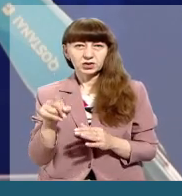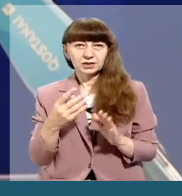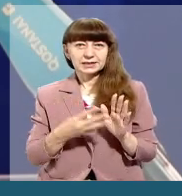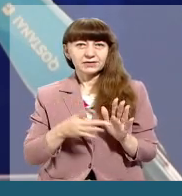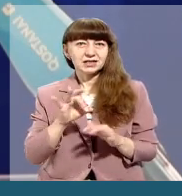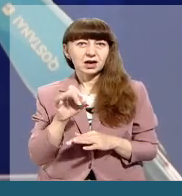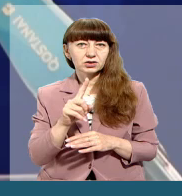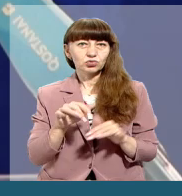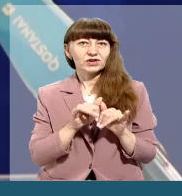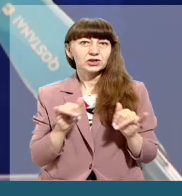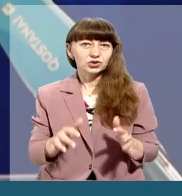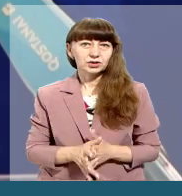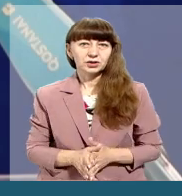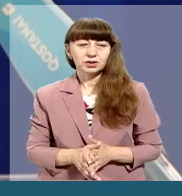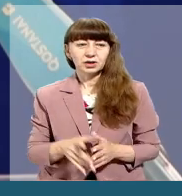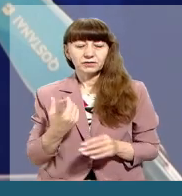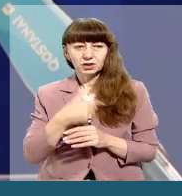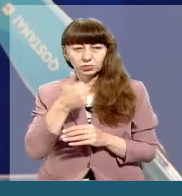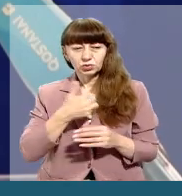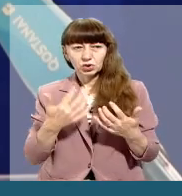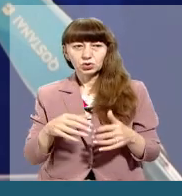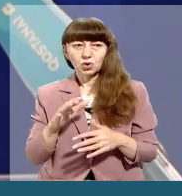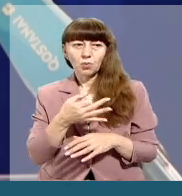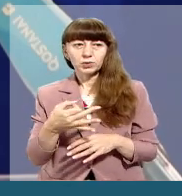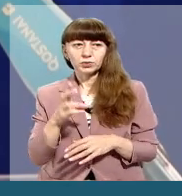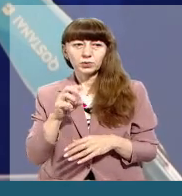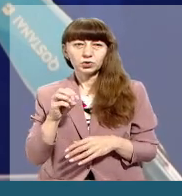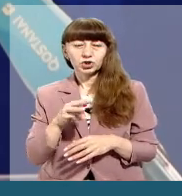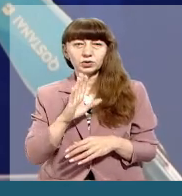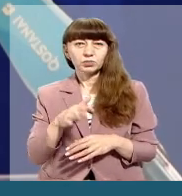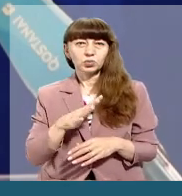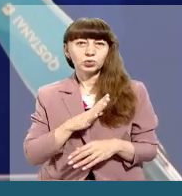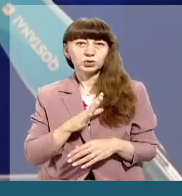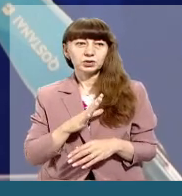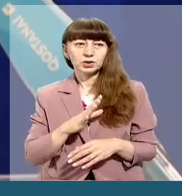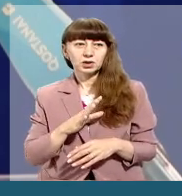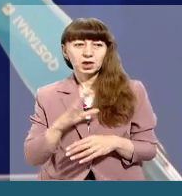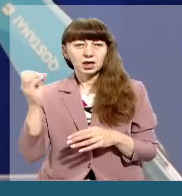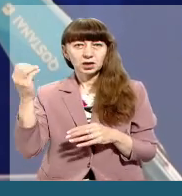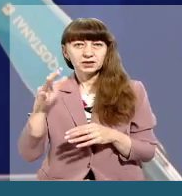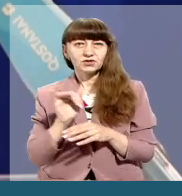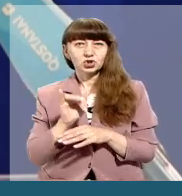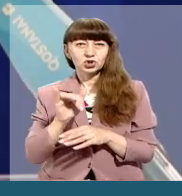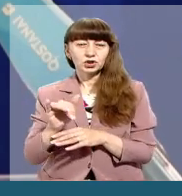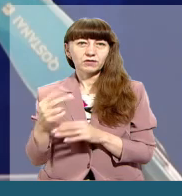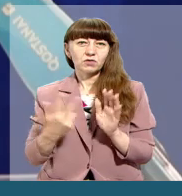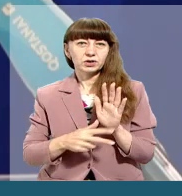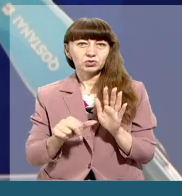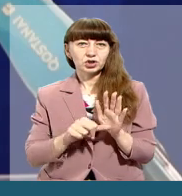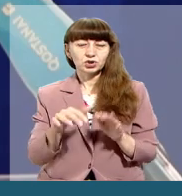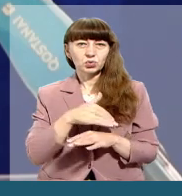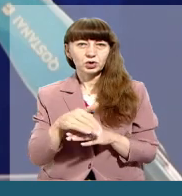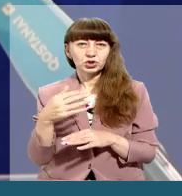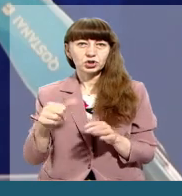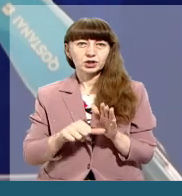раза. Также в этом году за счет областного бюджета в текущем году будут освещены 86 улиц протяженностью 65